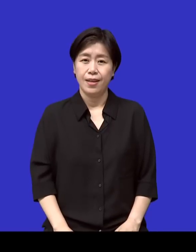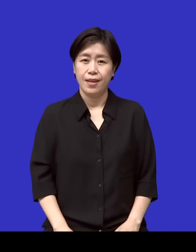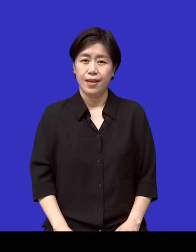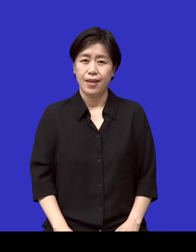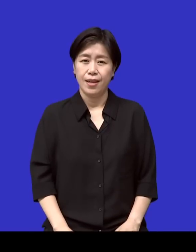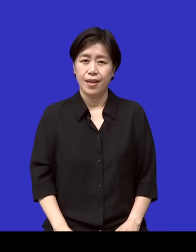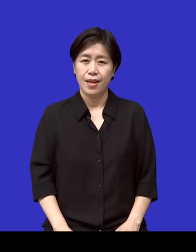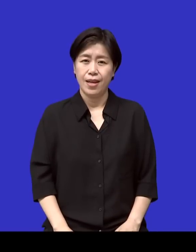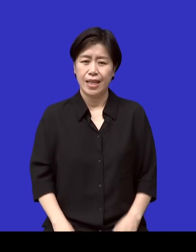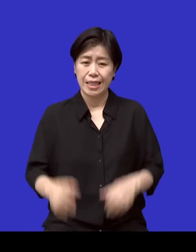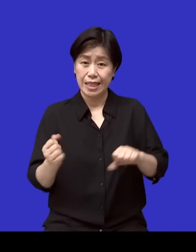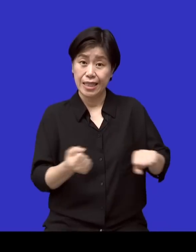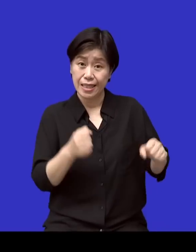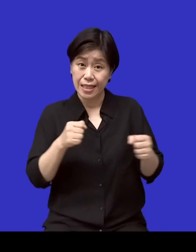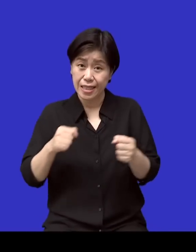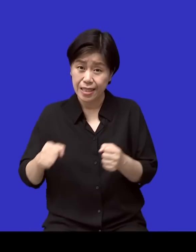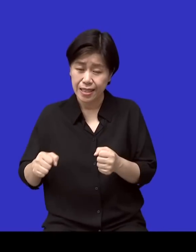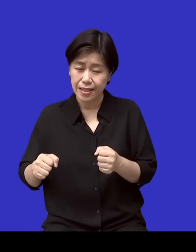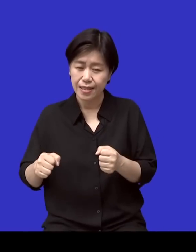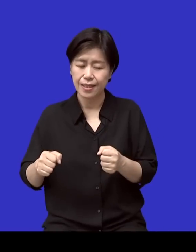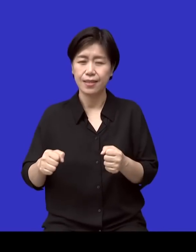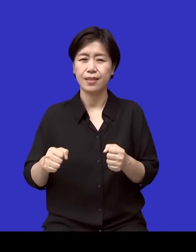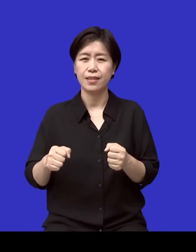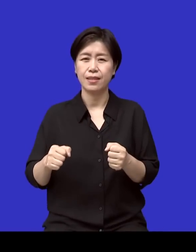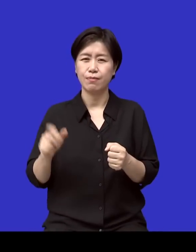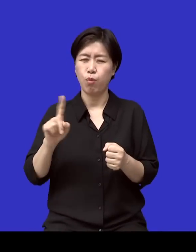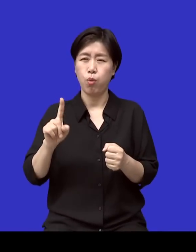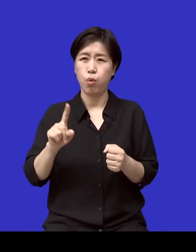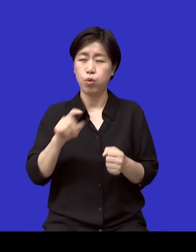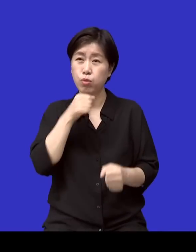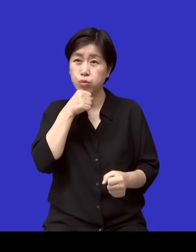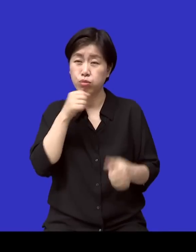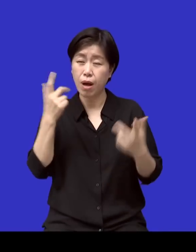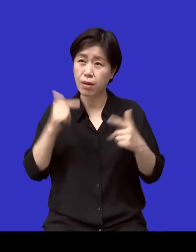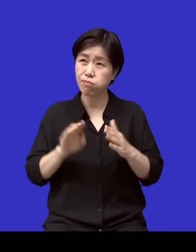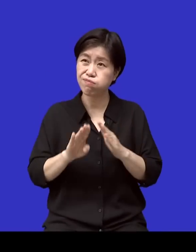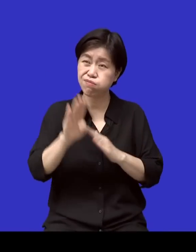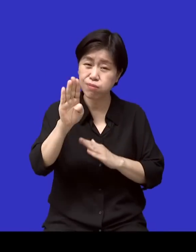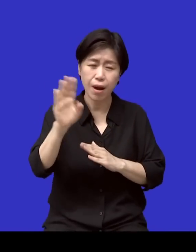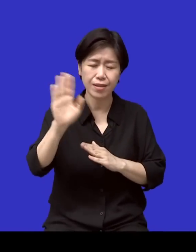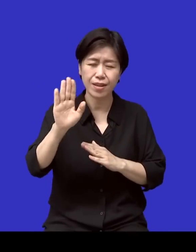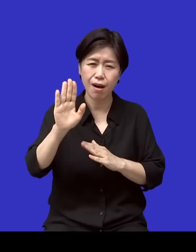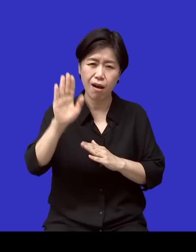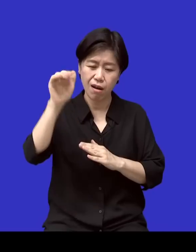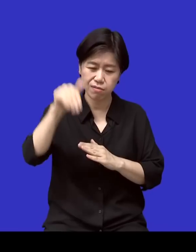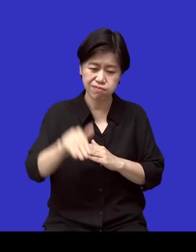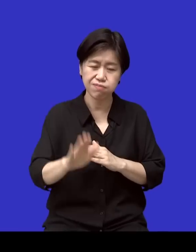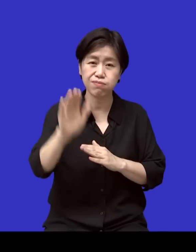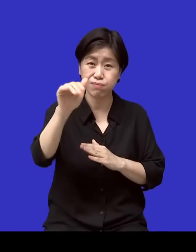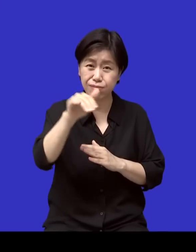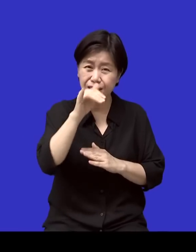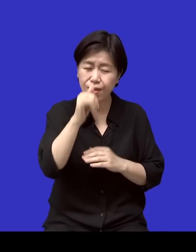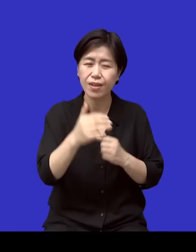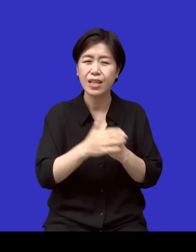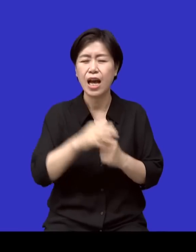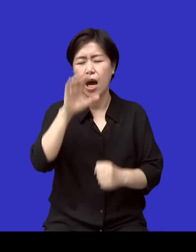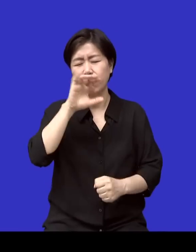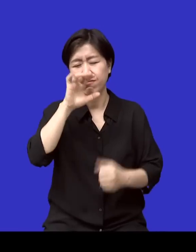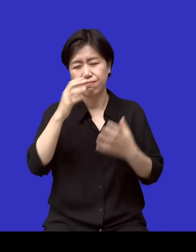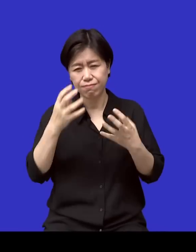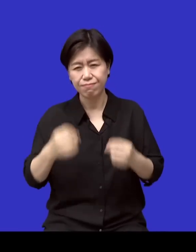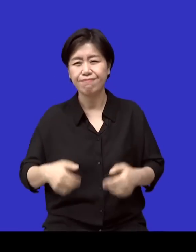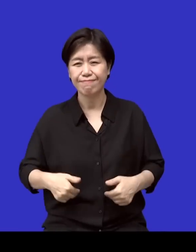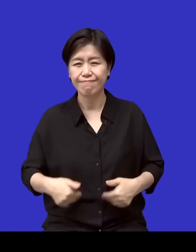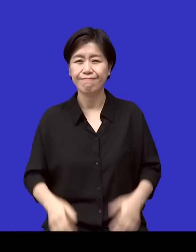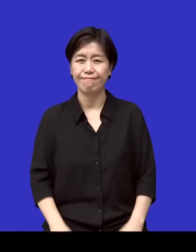운동이 그렇잖아요. 됐다 안 됐다 됐다 안 됐다 하기 때문에 계속 부단한 정말 많은 노력이 필요하겠구나라고